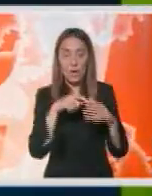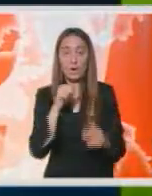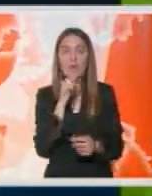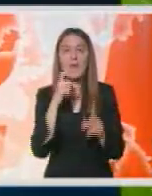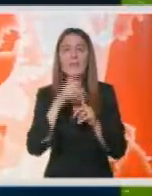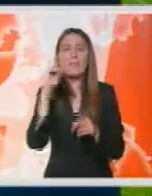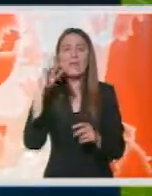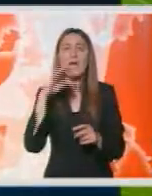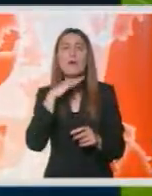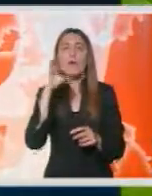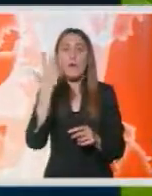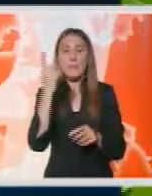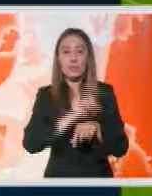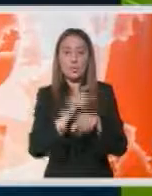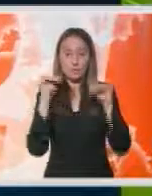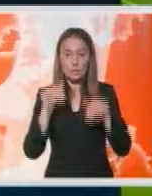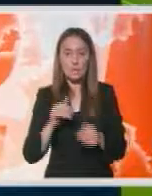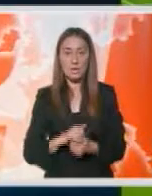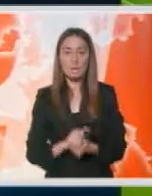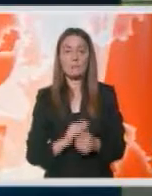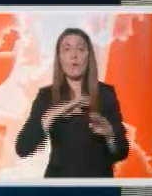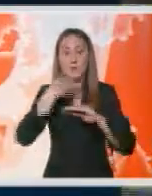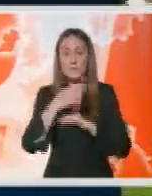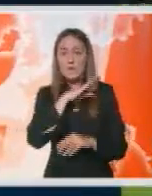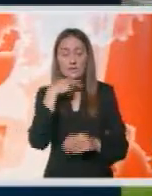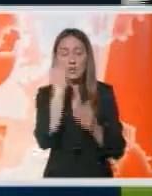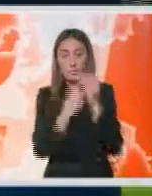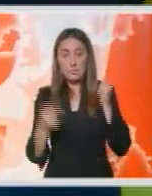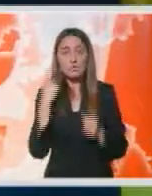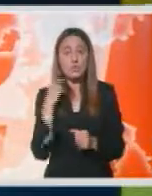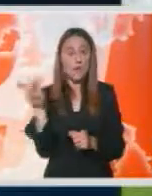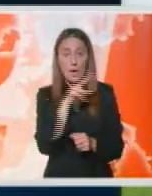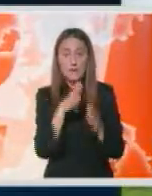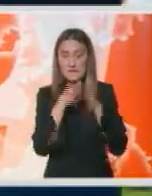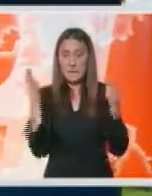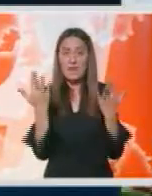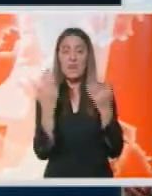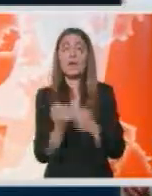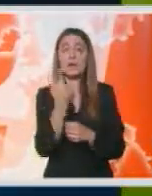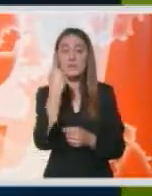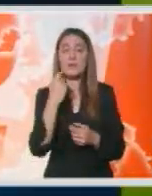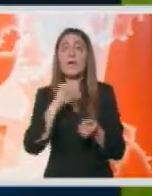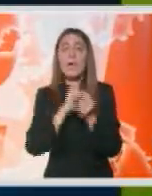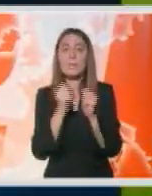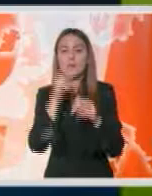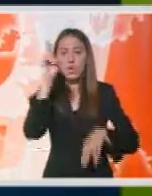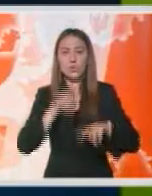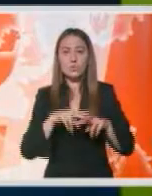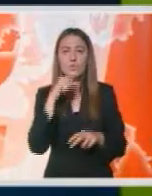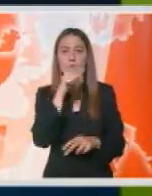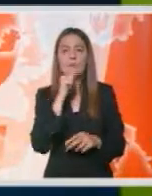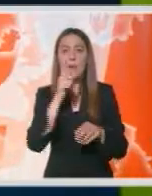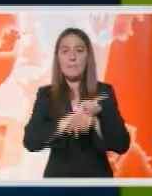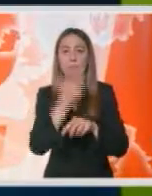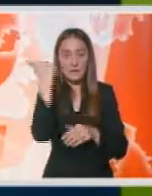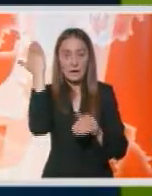je Diego Capel u 5. minutu igre. Nakon dosta propuštenih šansi na obe strane i nekoliko incidenata, meč je odlučio Jesus Navas minut pre